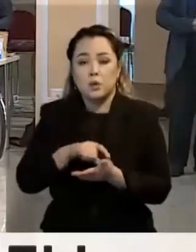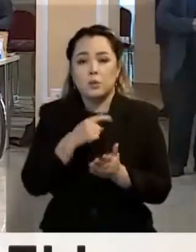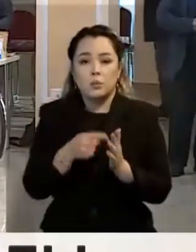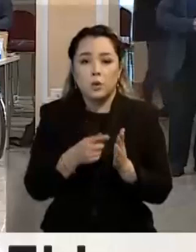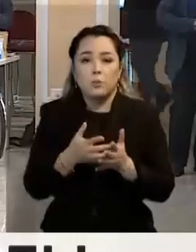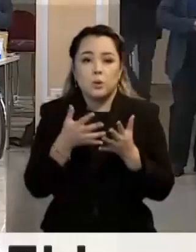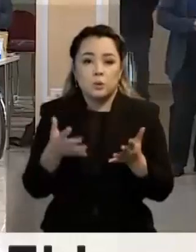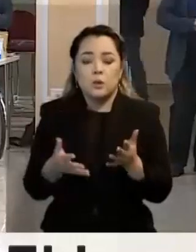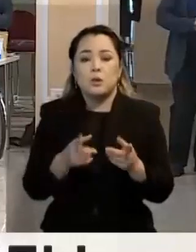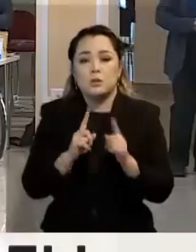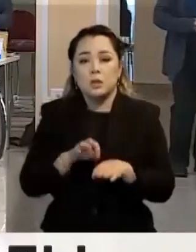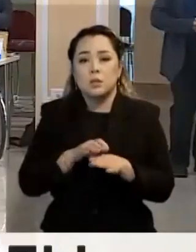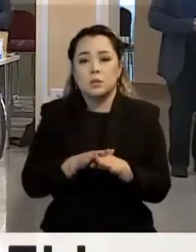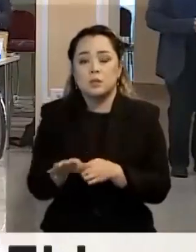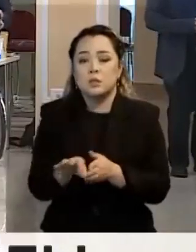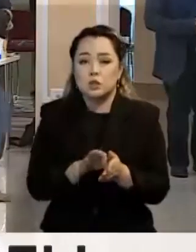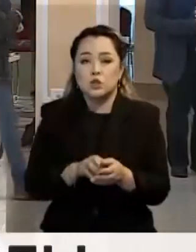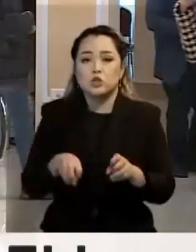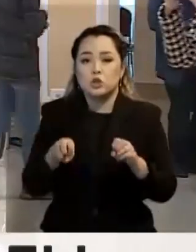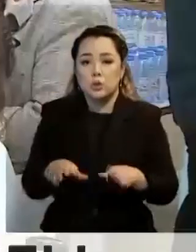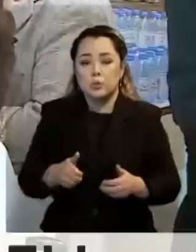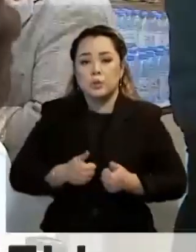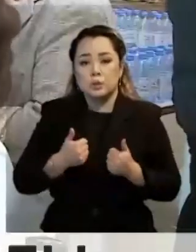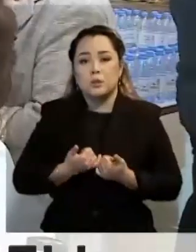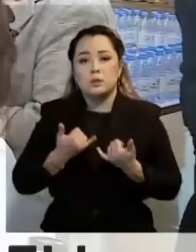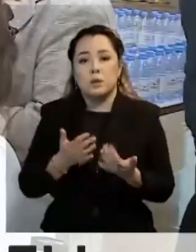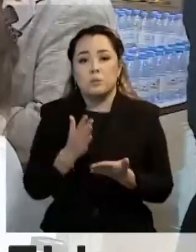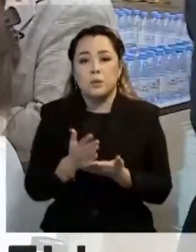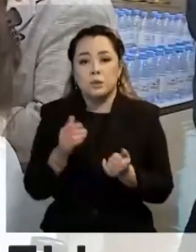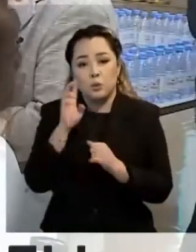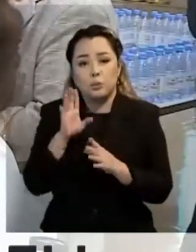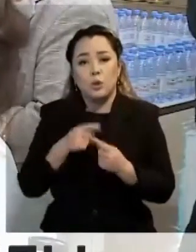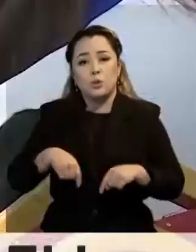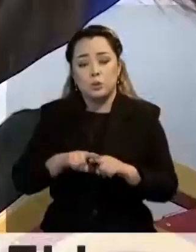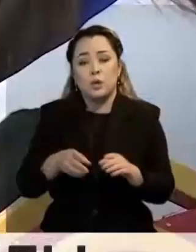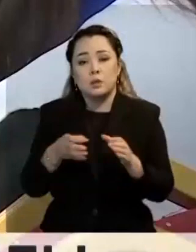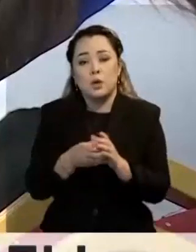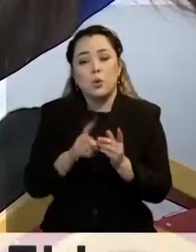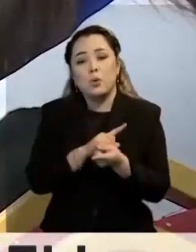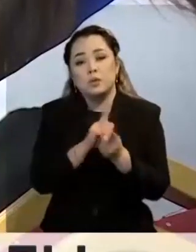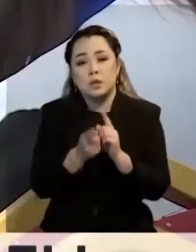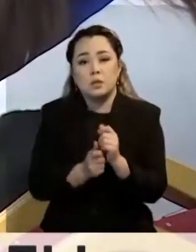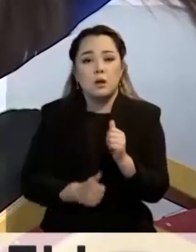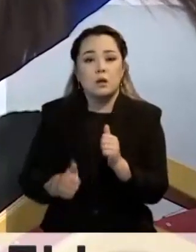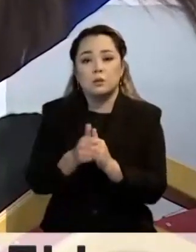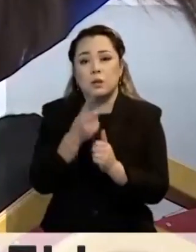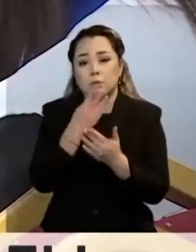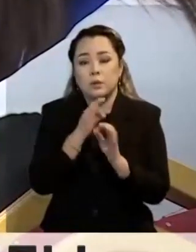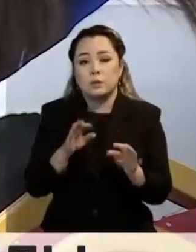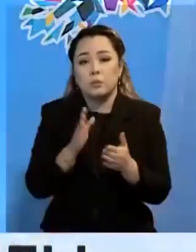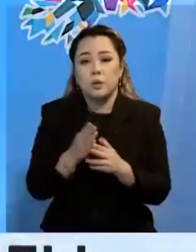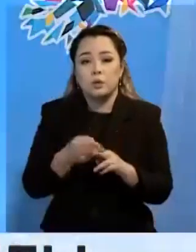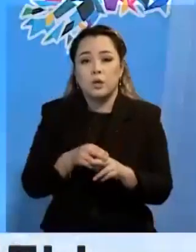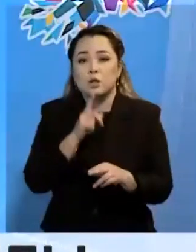көкейтесті, ауқымды мәселелерді тез шешуге ықпал етеді. Биыл ашылған үкіметтік емес ұйымдардың бірі өзгерістердің көшбасшылары деп аталады.